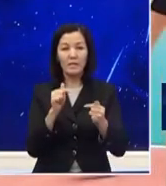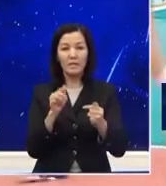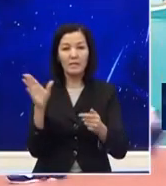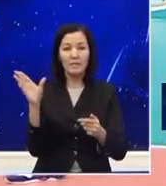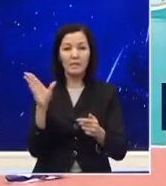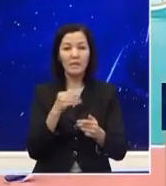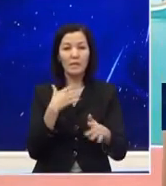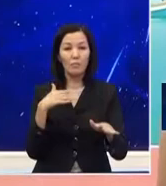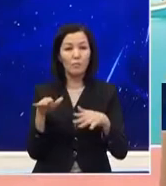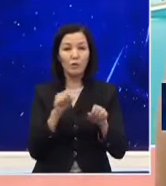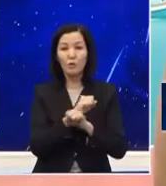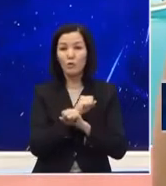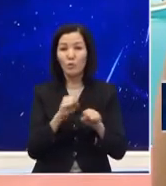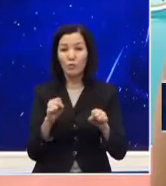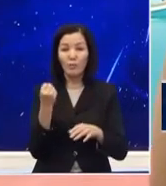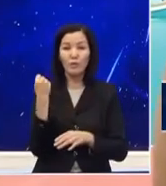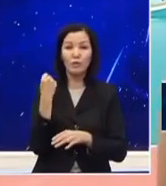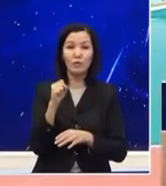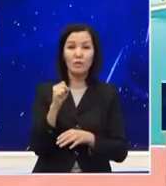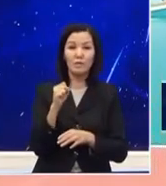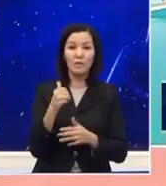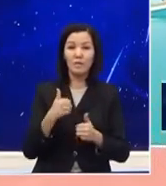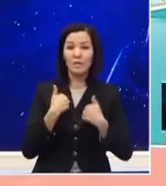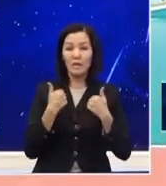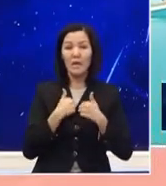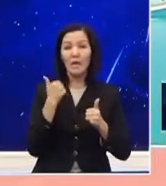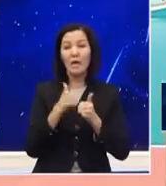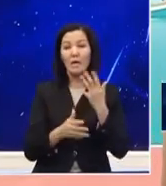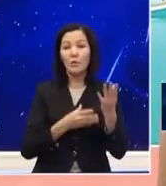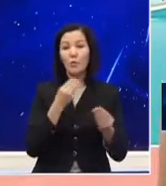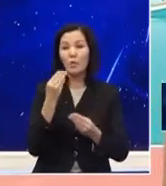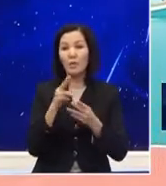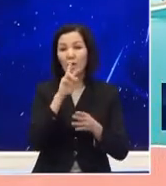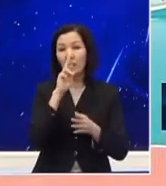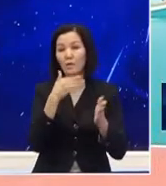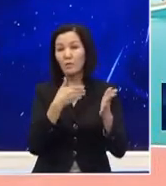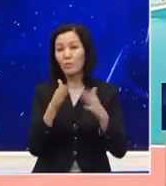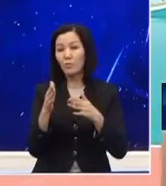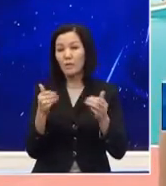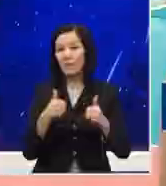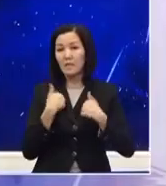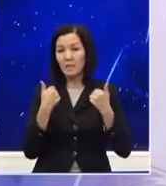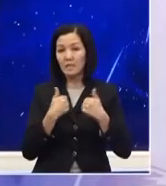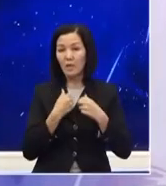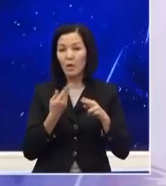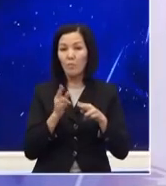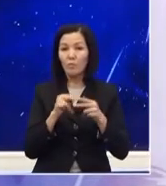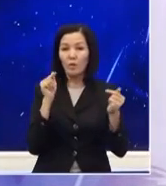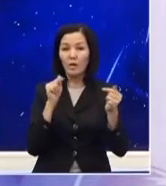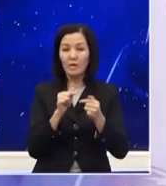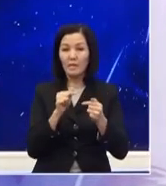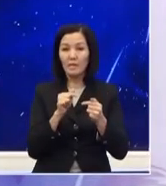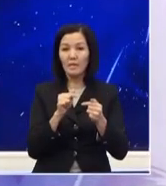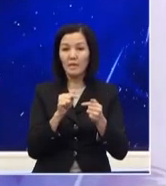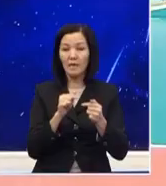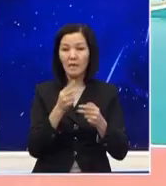сәл босаңсып кетсең, жеңіске жетуің екіталай. Біз әр ойыннан сабақ шығарып, қателіктерді жойып отырамыз. Бұл жолы да қарсыластарымыздың